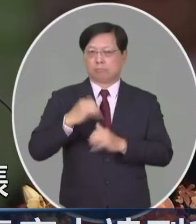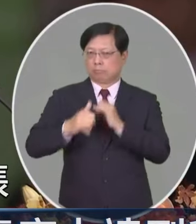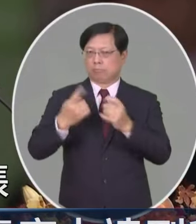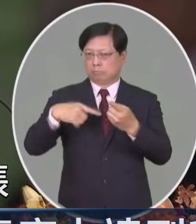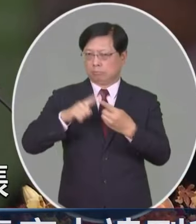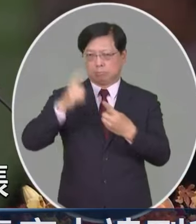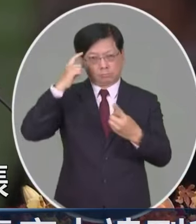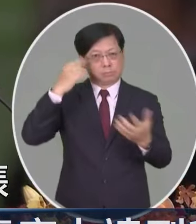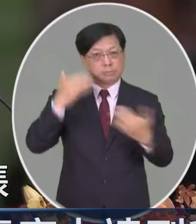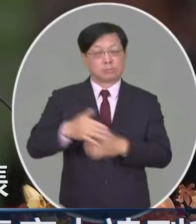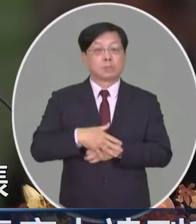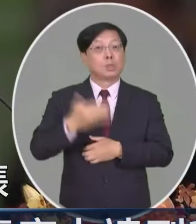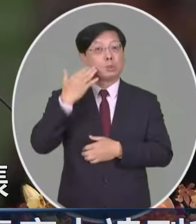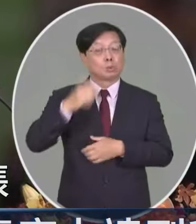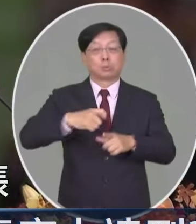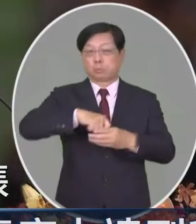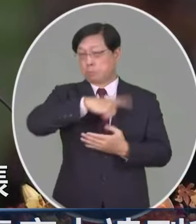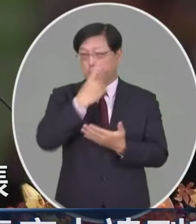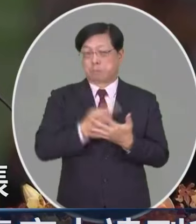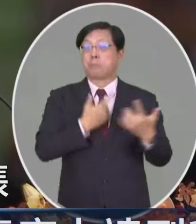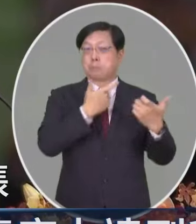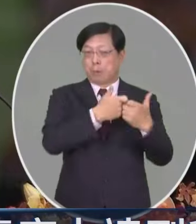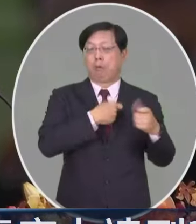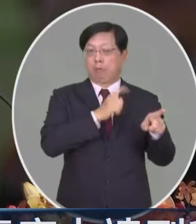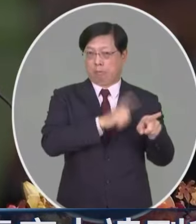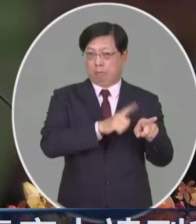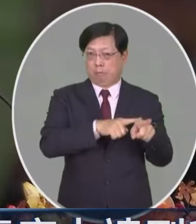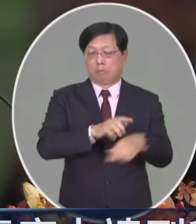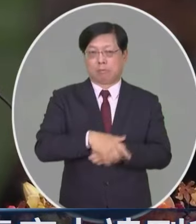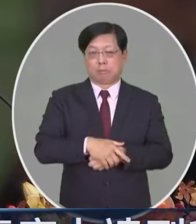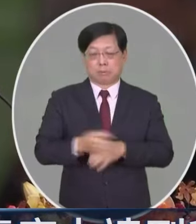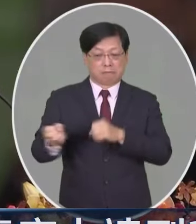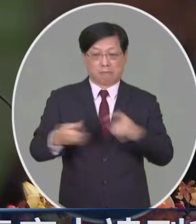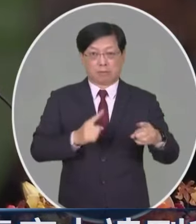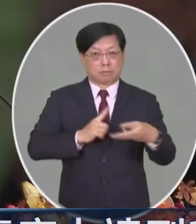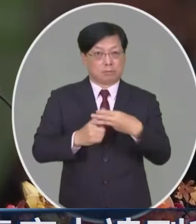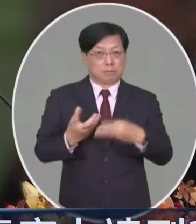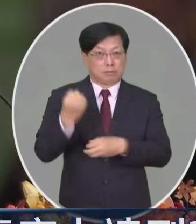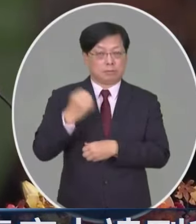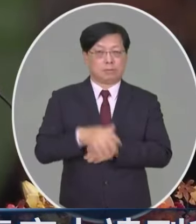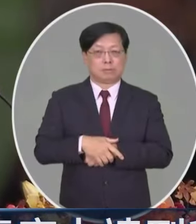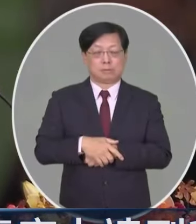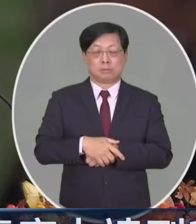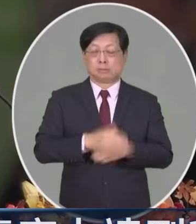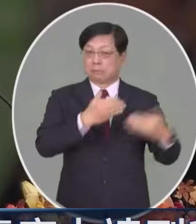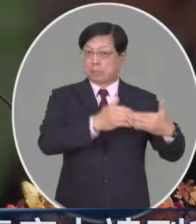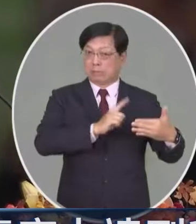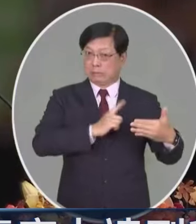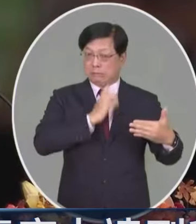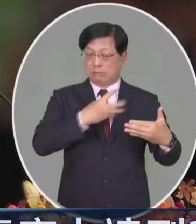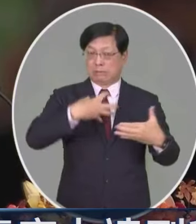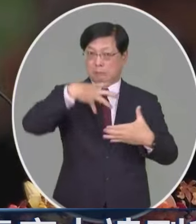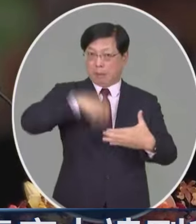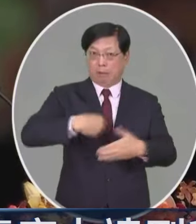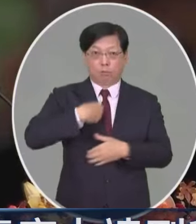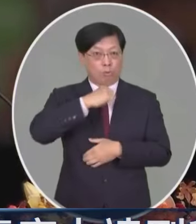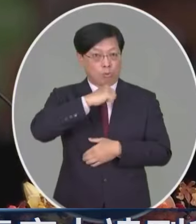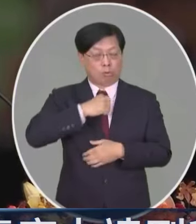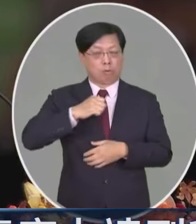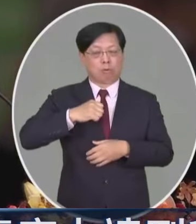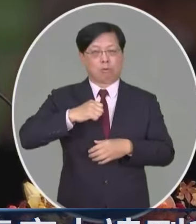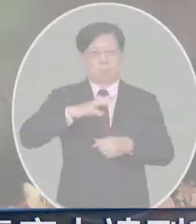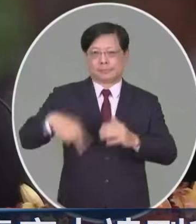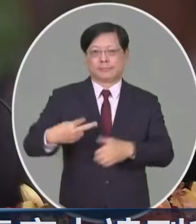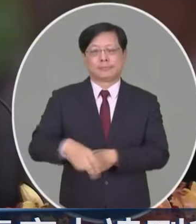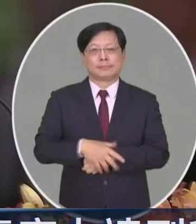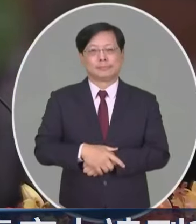即使全盘接受中国的主张，放弃主权，中国并吞台湾的企图并不会